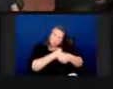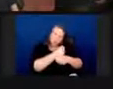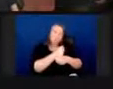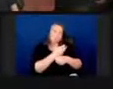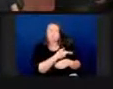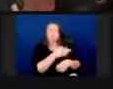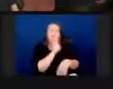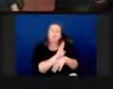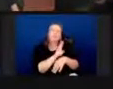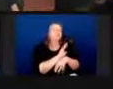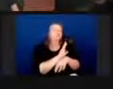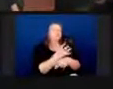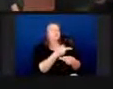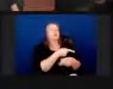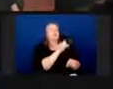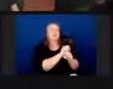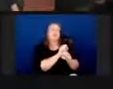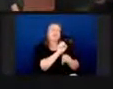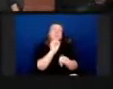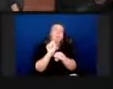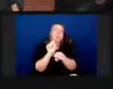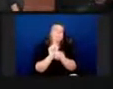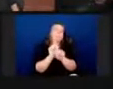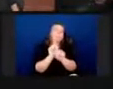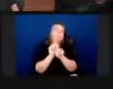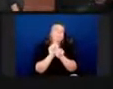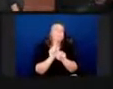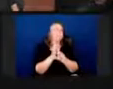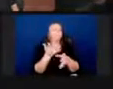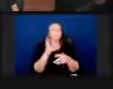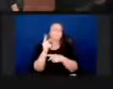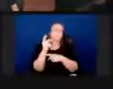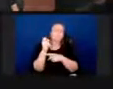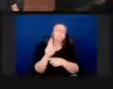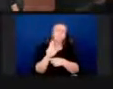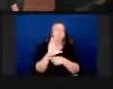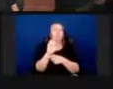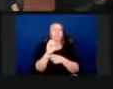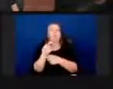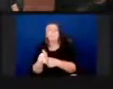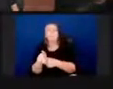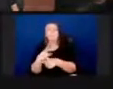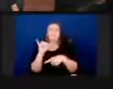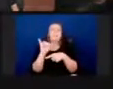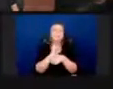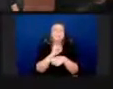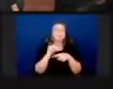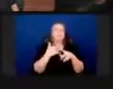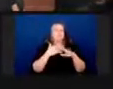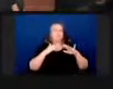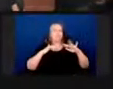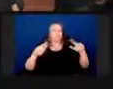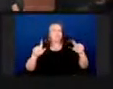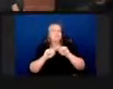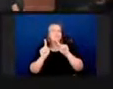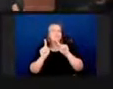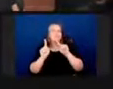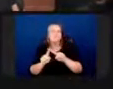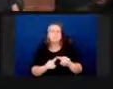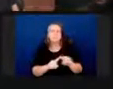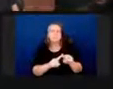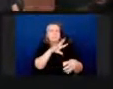Na hapa tumeweza kufanya mambo mbalimbali, kwa mfano kuwapeleka wanafunzi